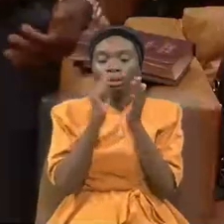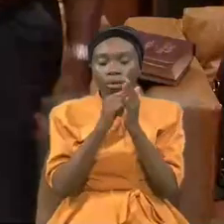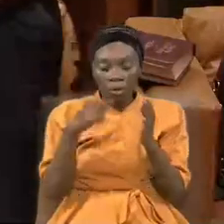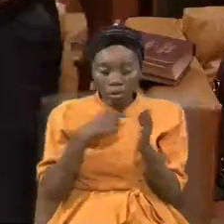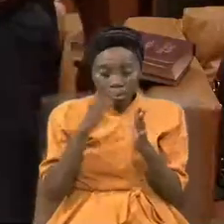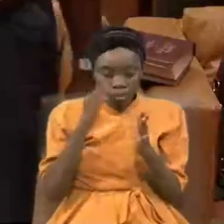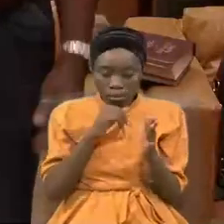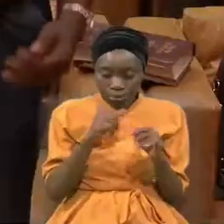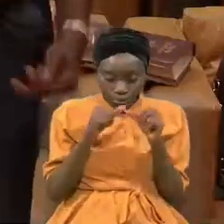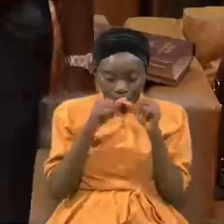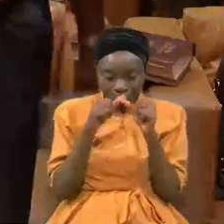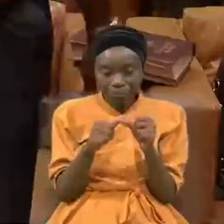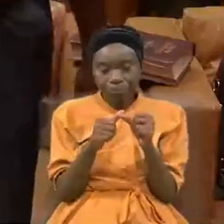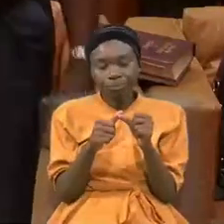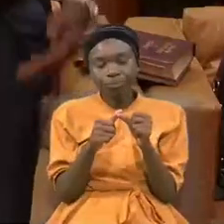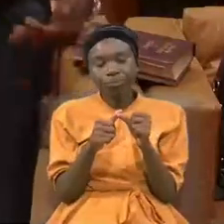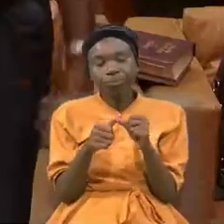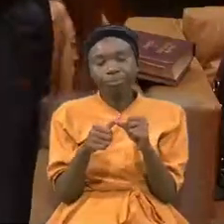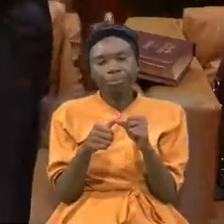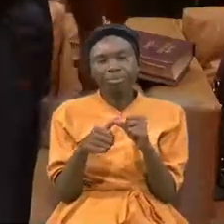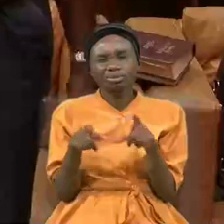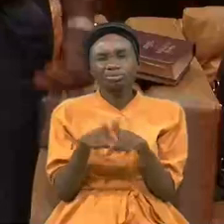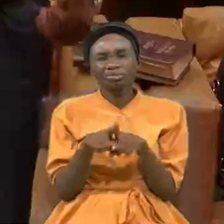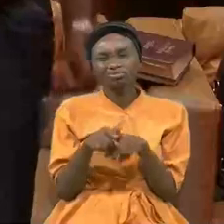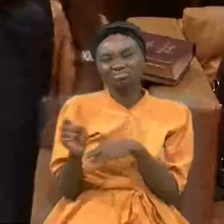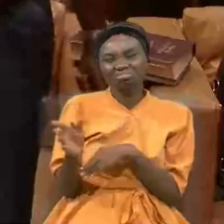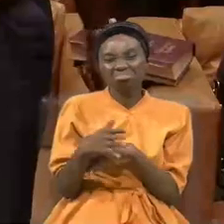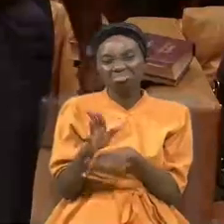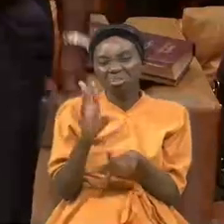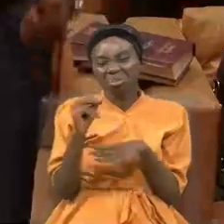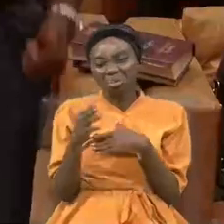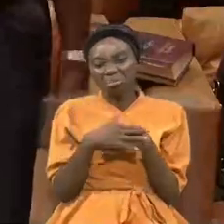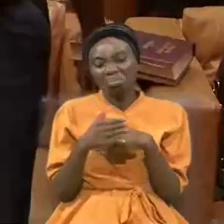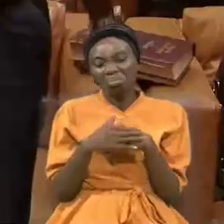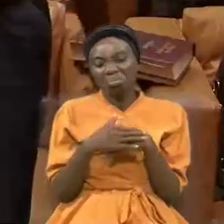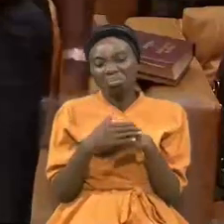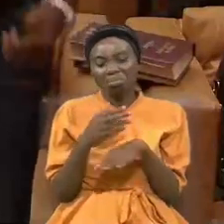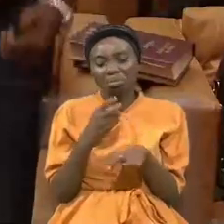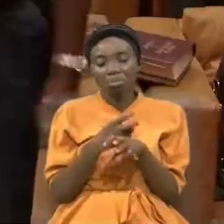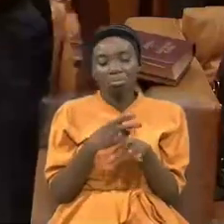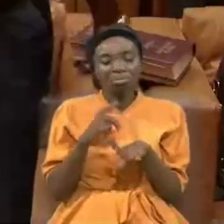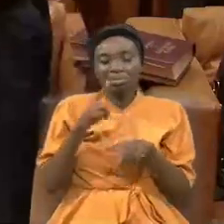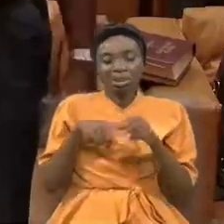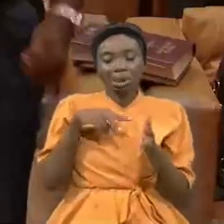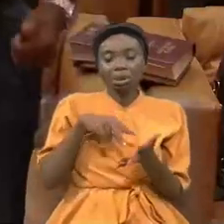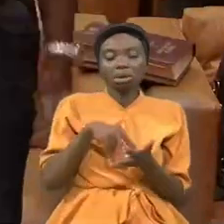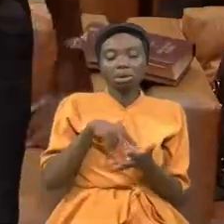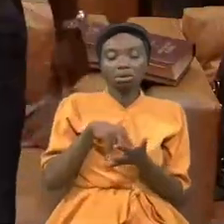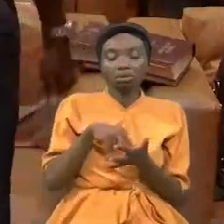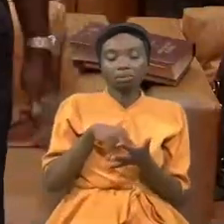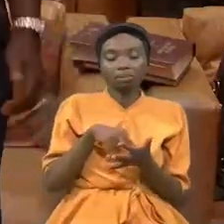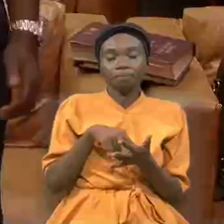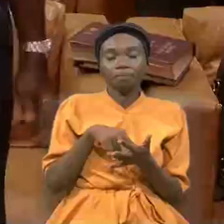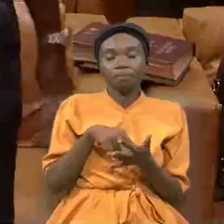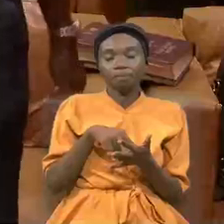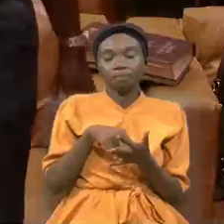afin de ne pas demeurer une méduse sans épine dorsale. Vous ne